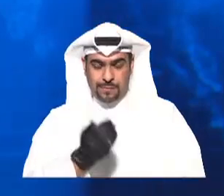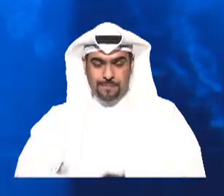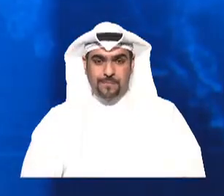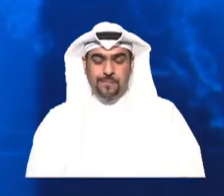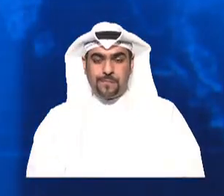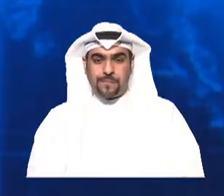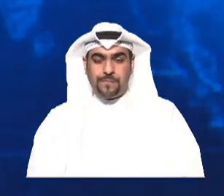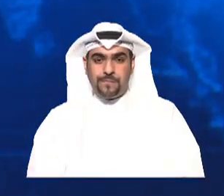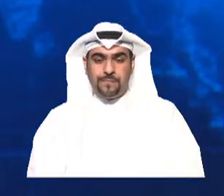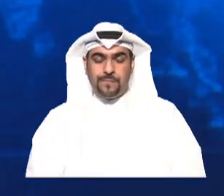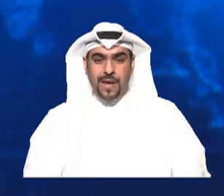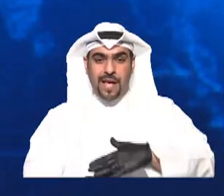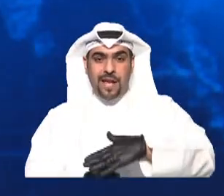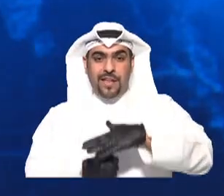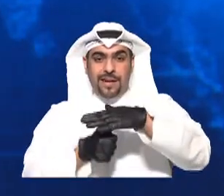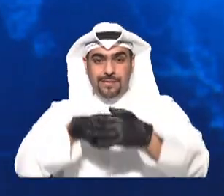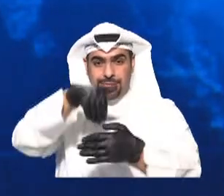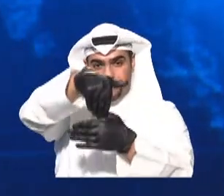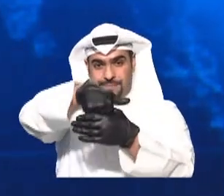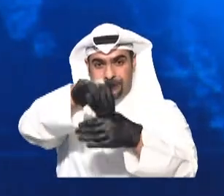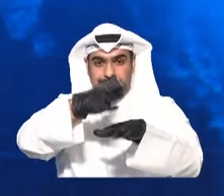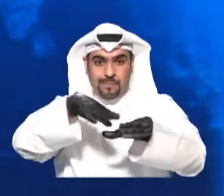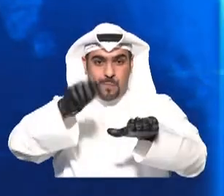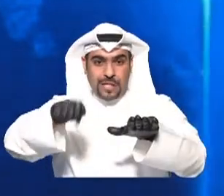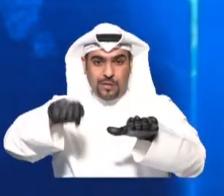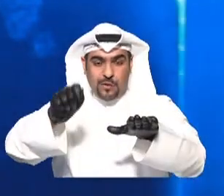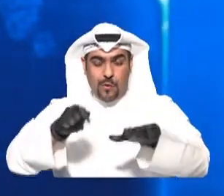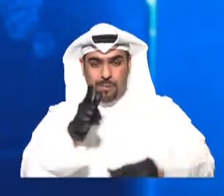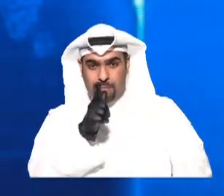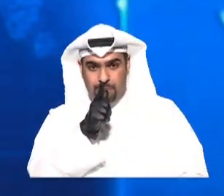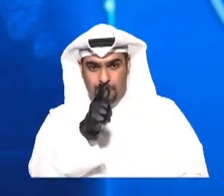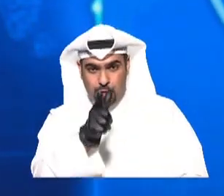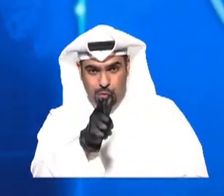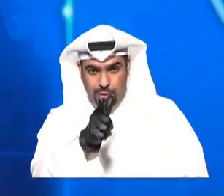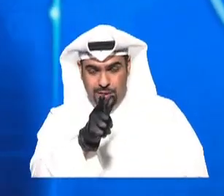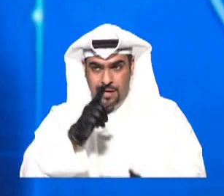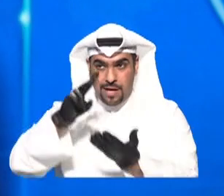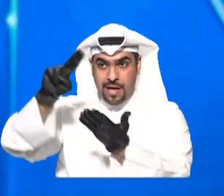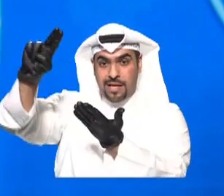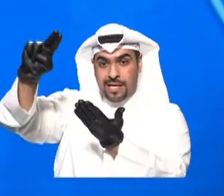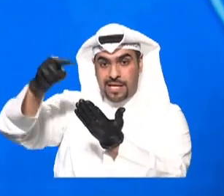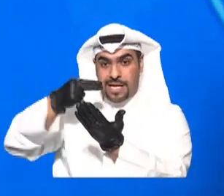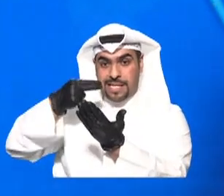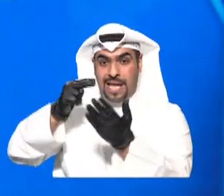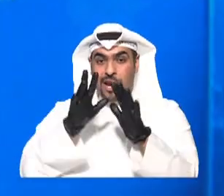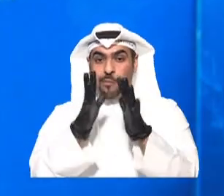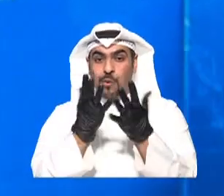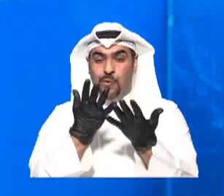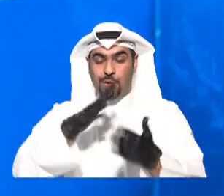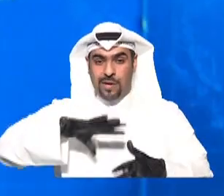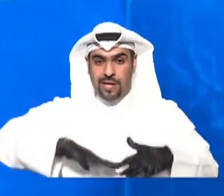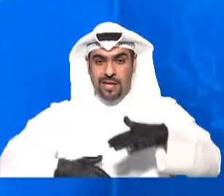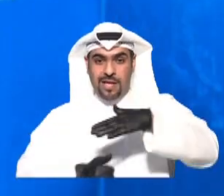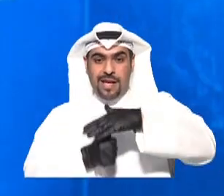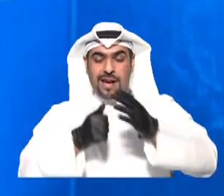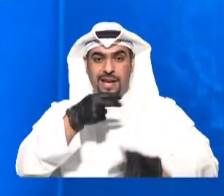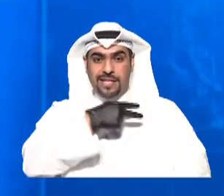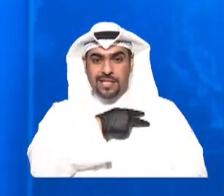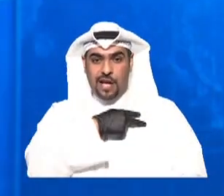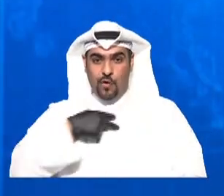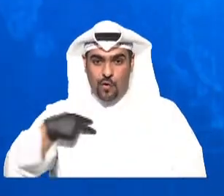أهلا بكم. أكد رئيس مجلس الأمة مرزوق علي الغانم على تلقيه رسالة من سمو الشيخ صباح خالد الحمد الصباح رئيس مجلس